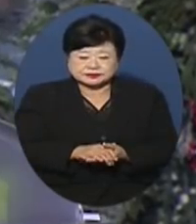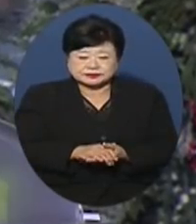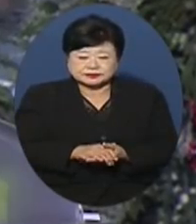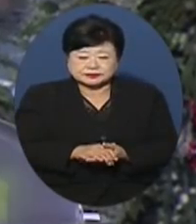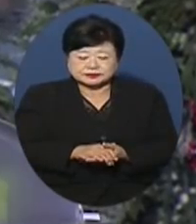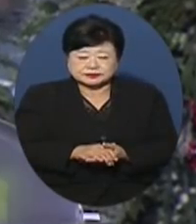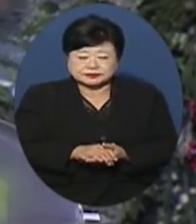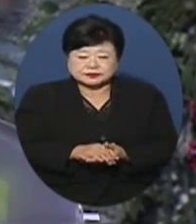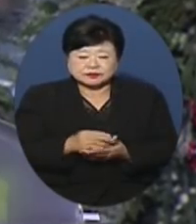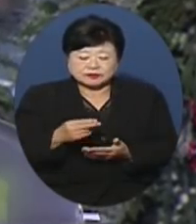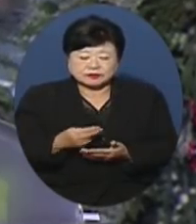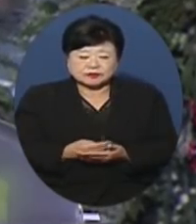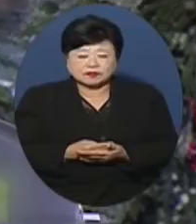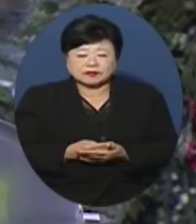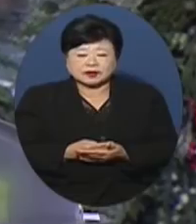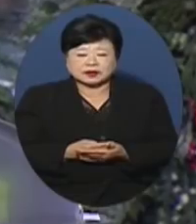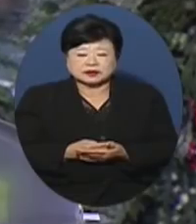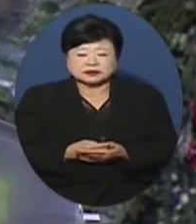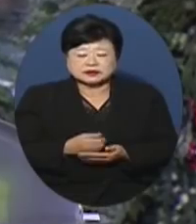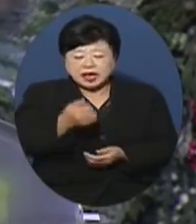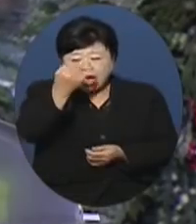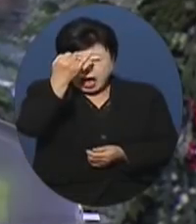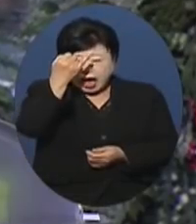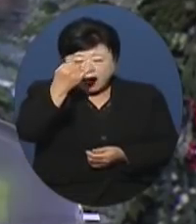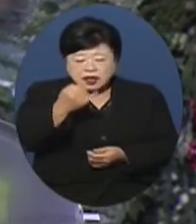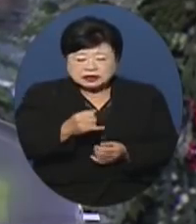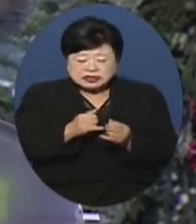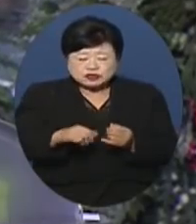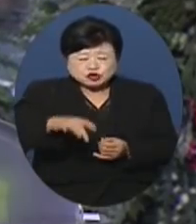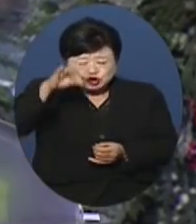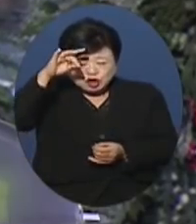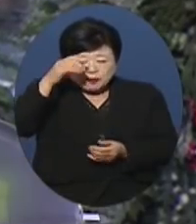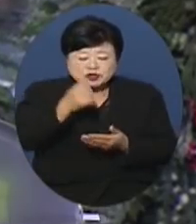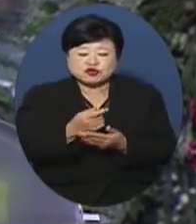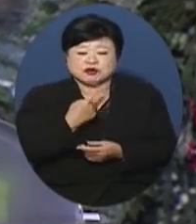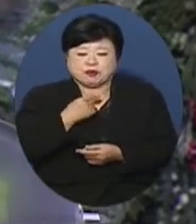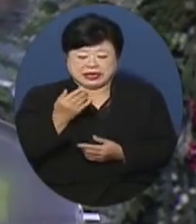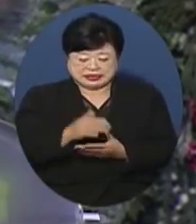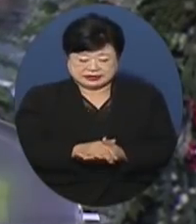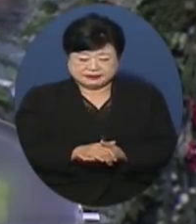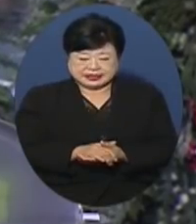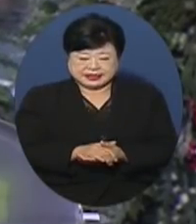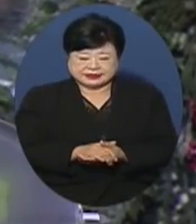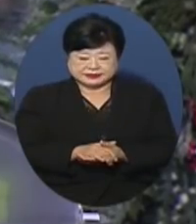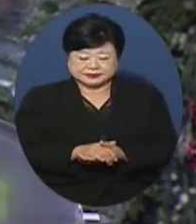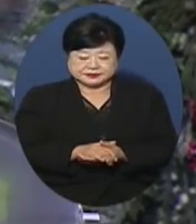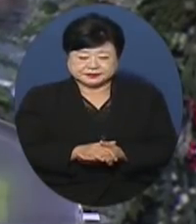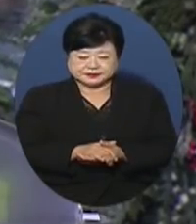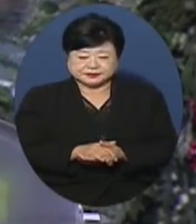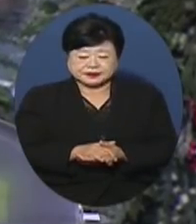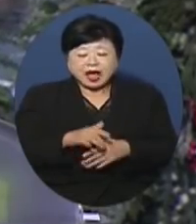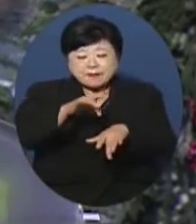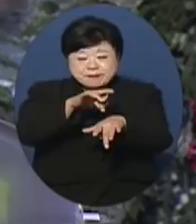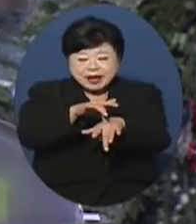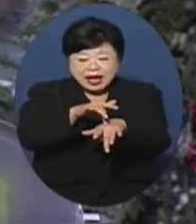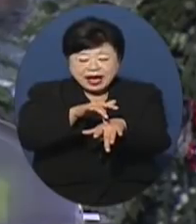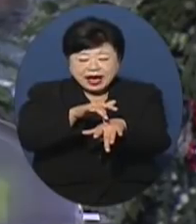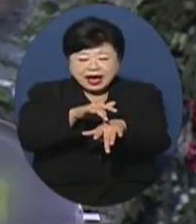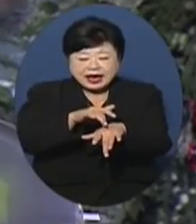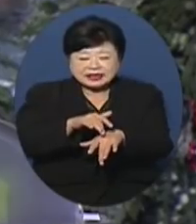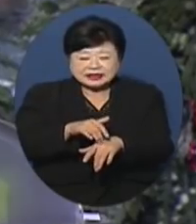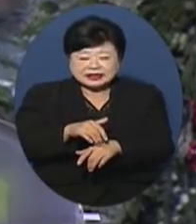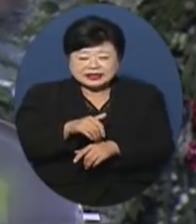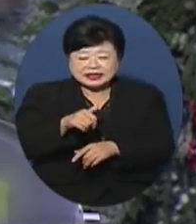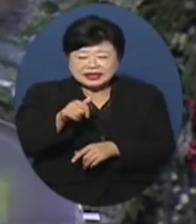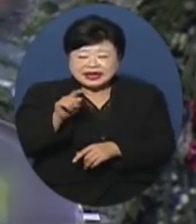넘어간 하와는 인류 최초의 범죄자가 되었던 것입니다. 또 마귀는 가인의